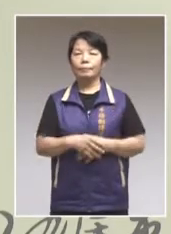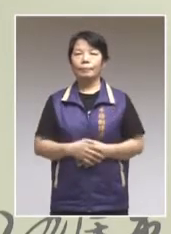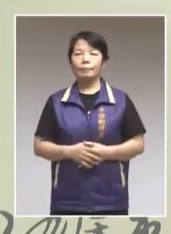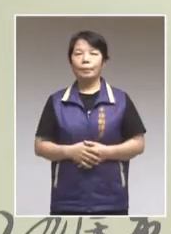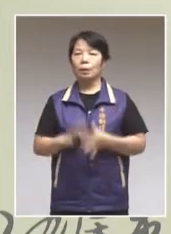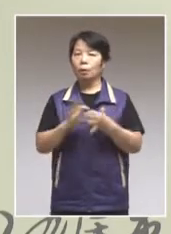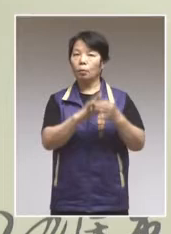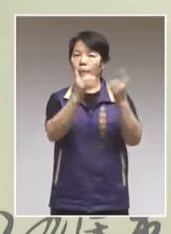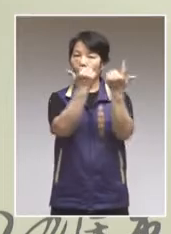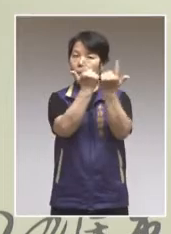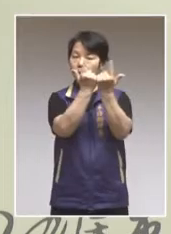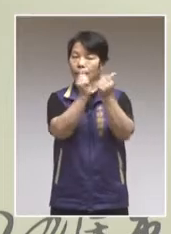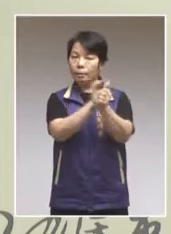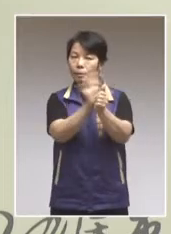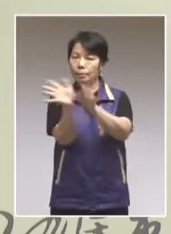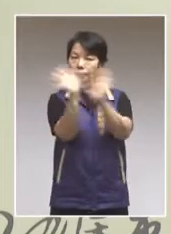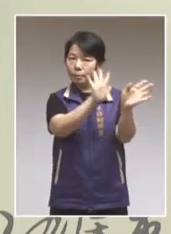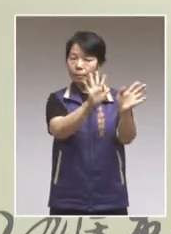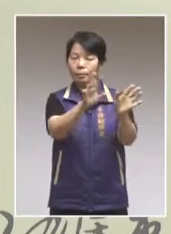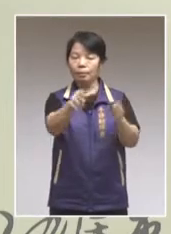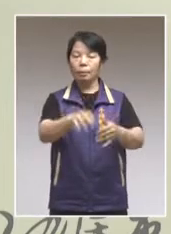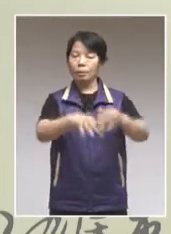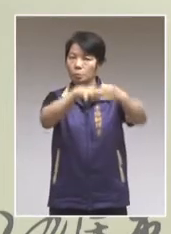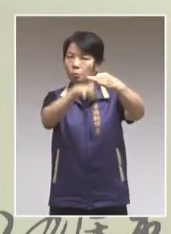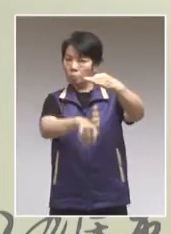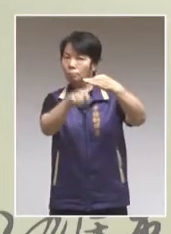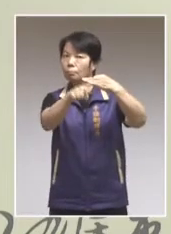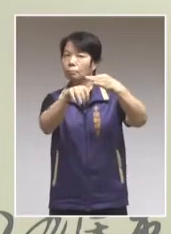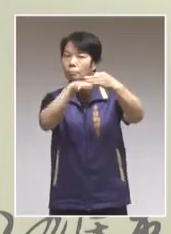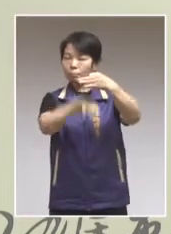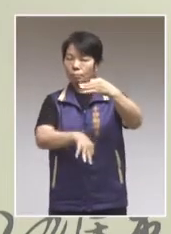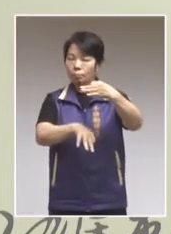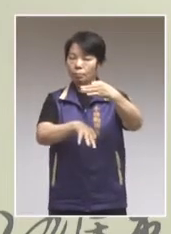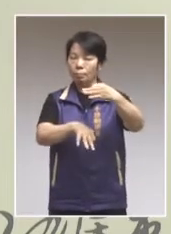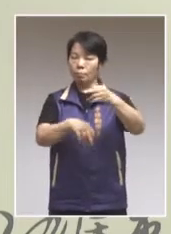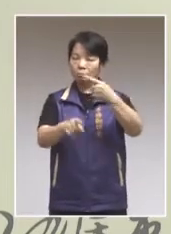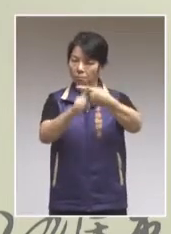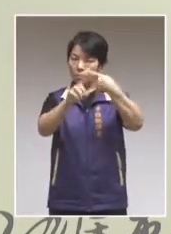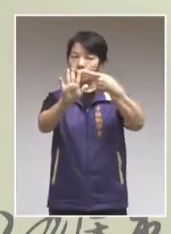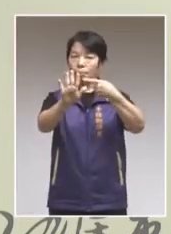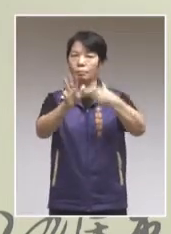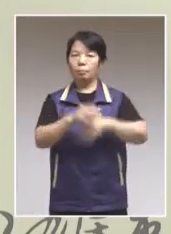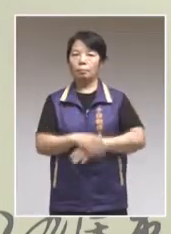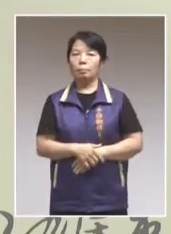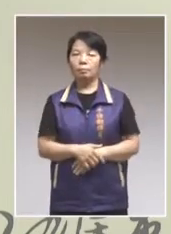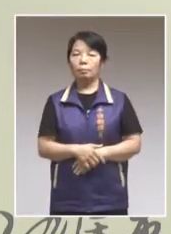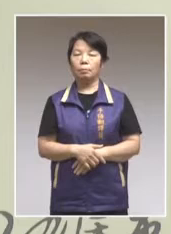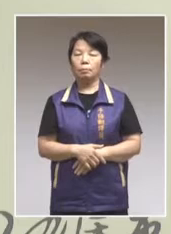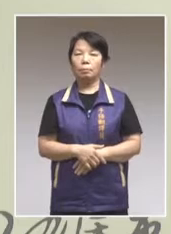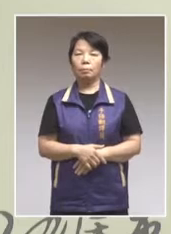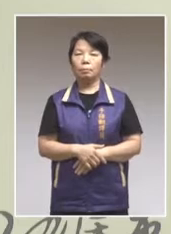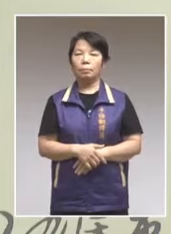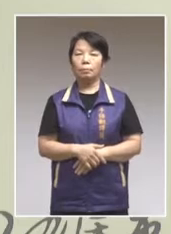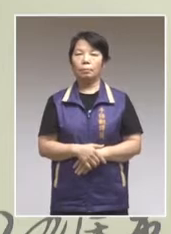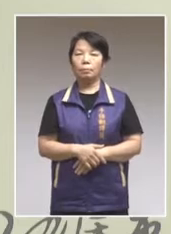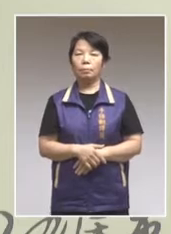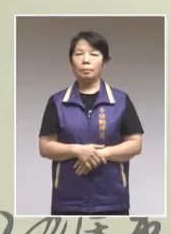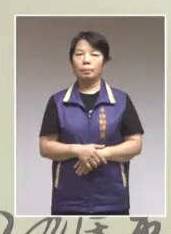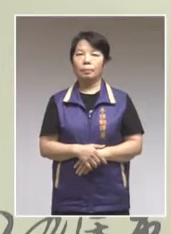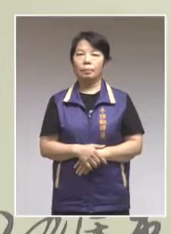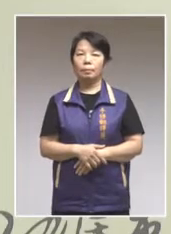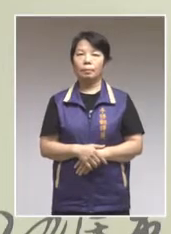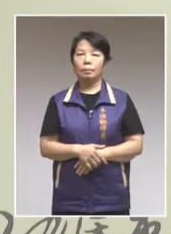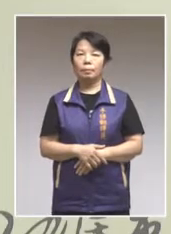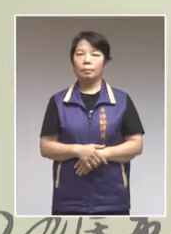那因为北部的疫情他在那里被框列确诊，好，所以人这个没有